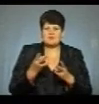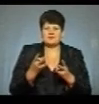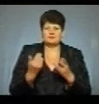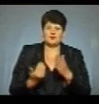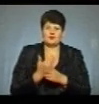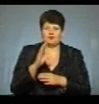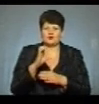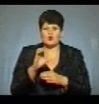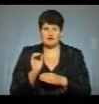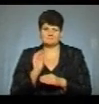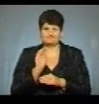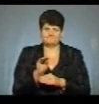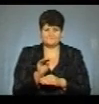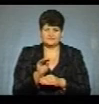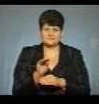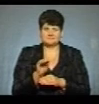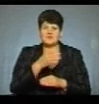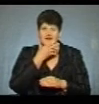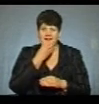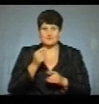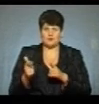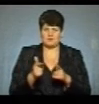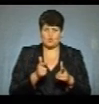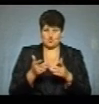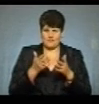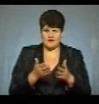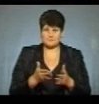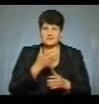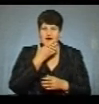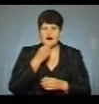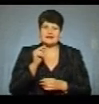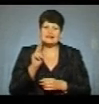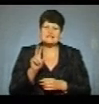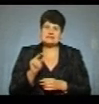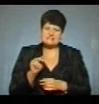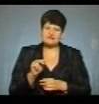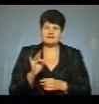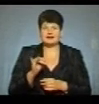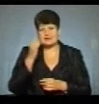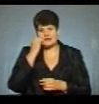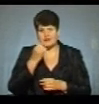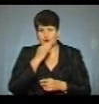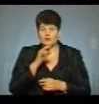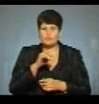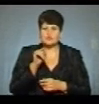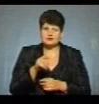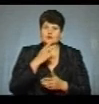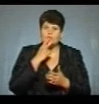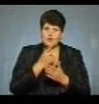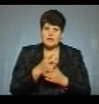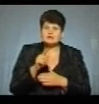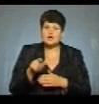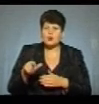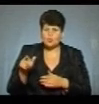фотографію. І гарно підготувалися. Гарні цифри. І дякую про те, що показуєте їх людям.